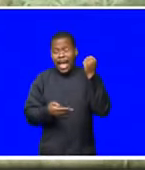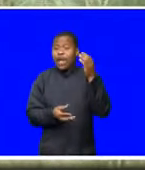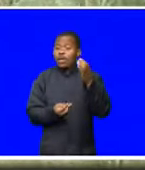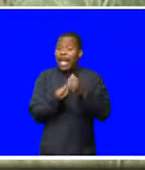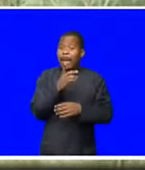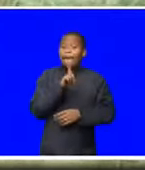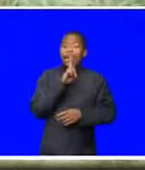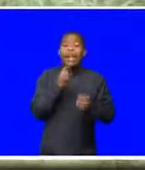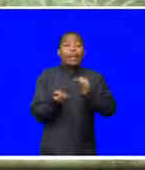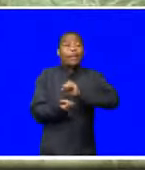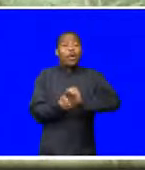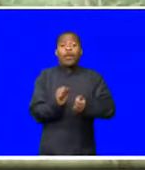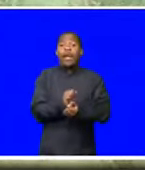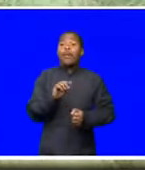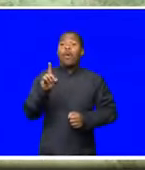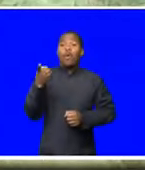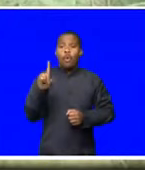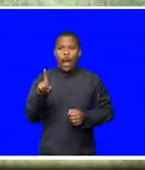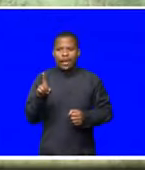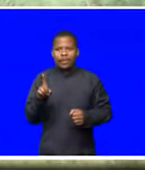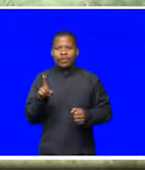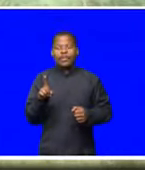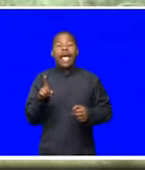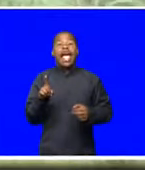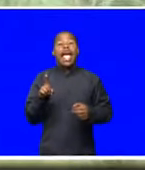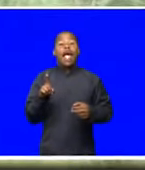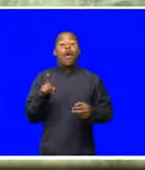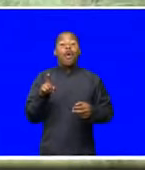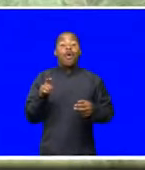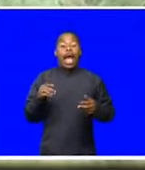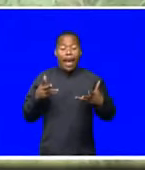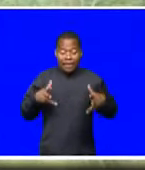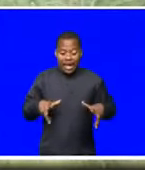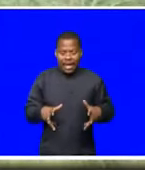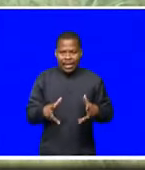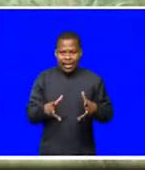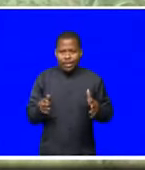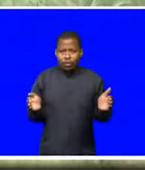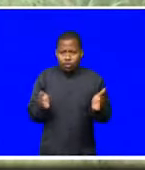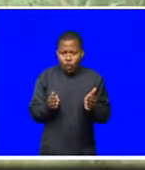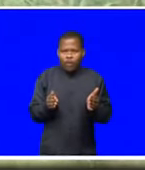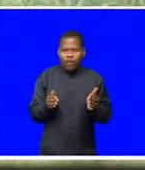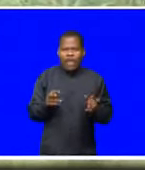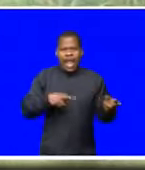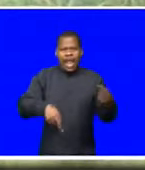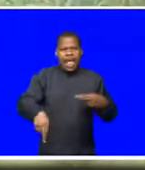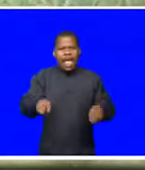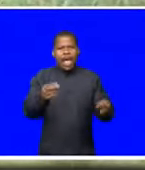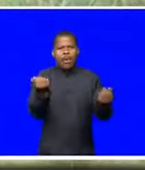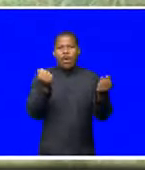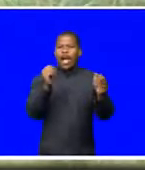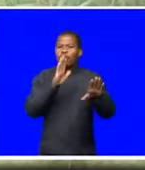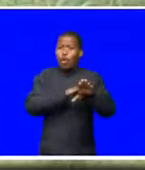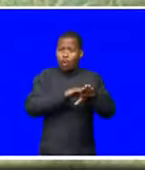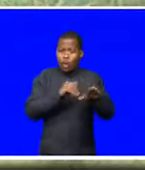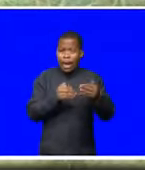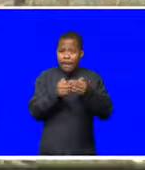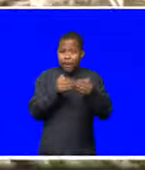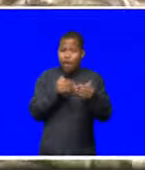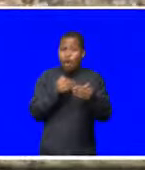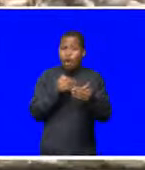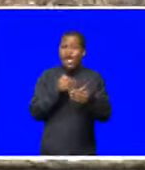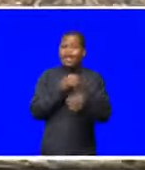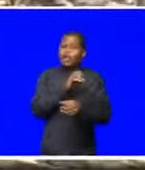ke lenkulu sibulawa kubede kwemigwanco emasimini. Sisicela isikhalile kakhulu uhulumende ngendaba